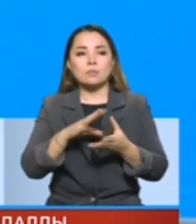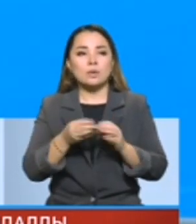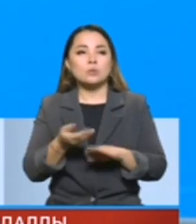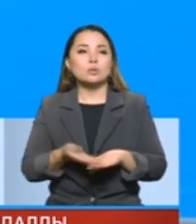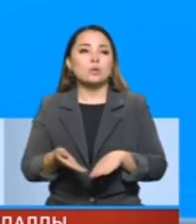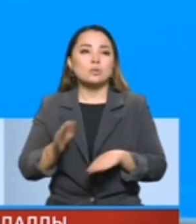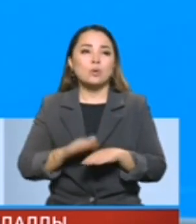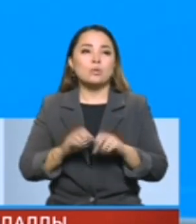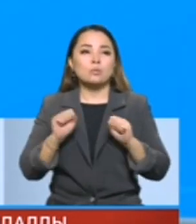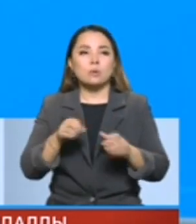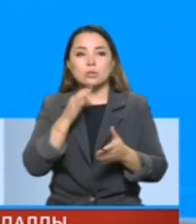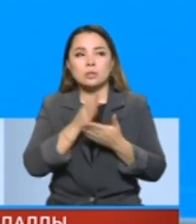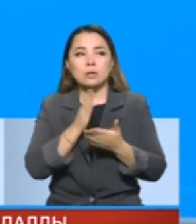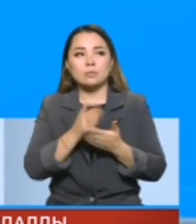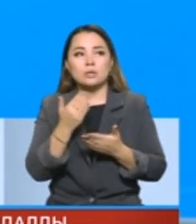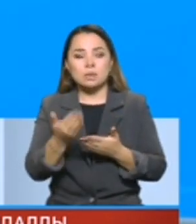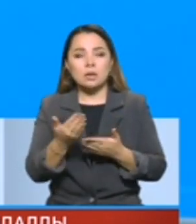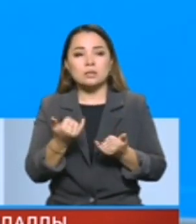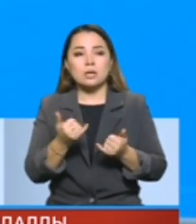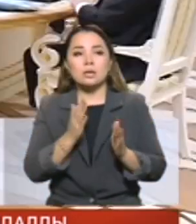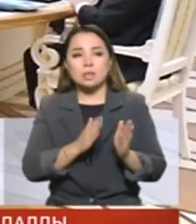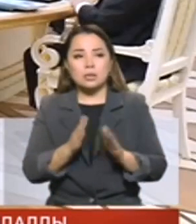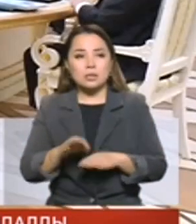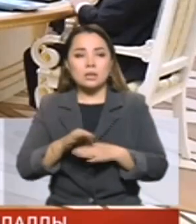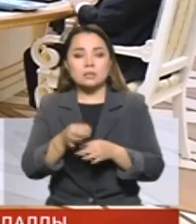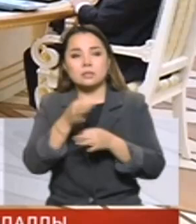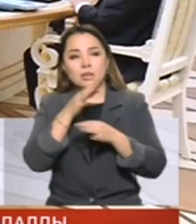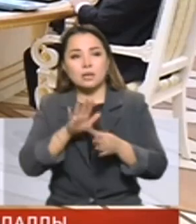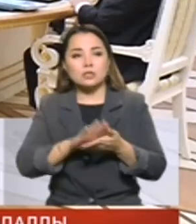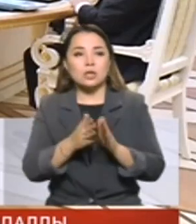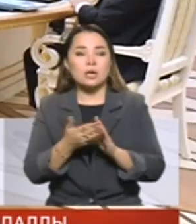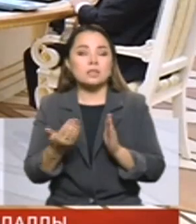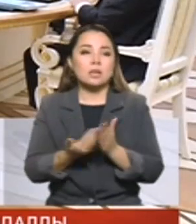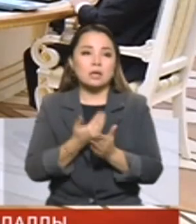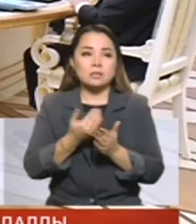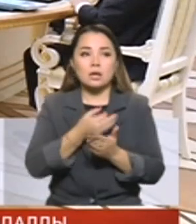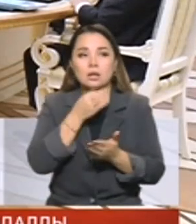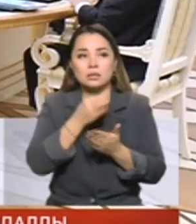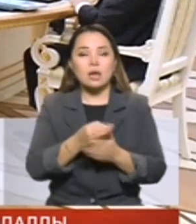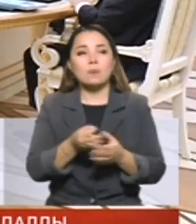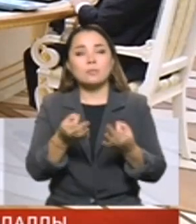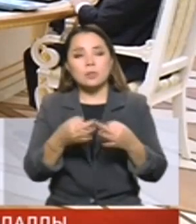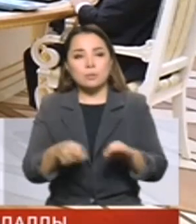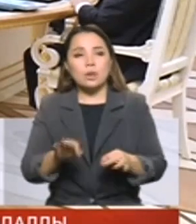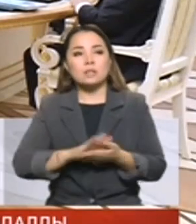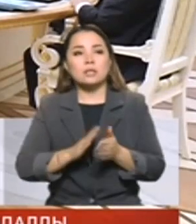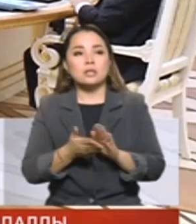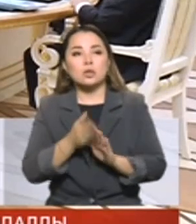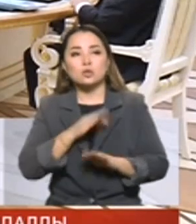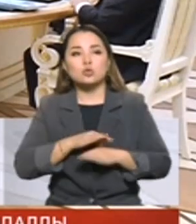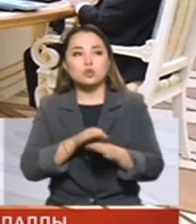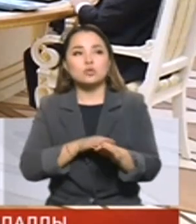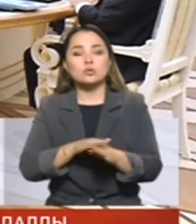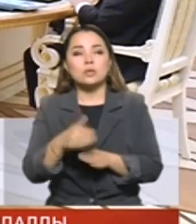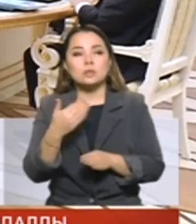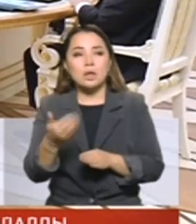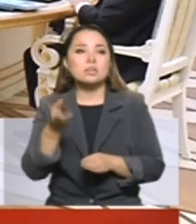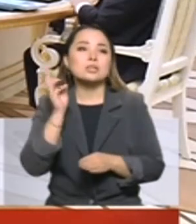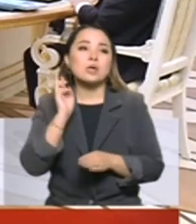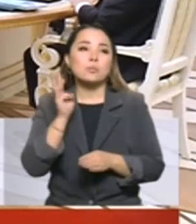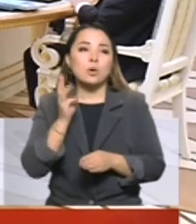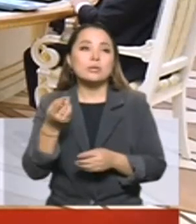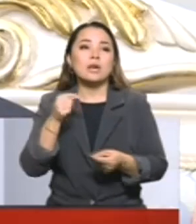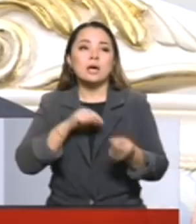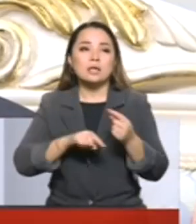ауыр болуы мүмкін. Бұл ретте кез келген жанжалды бейбіт келіссөз және